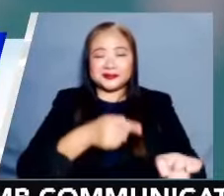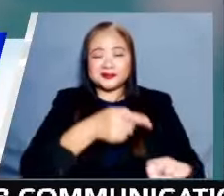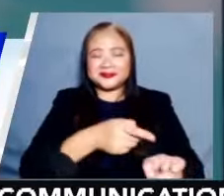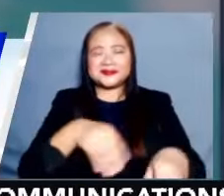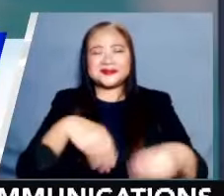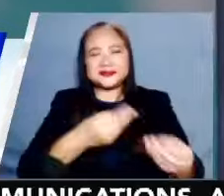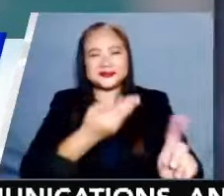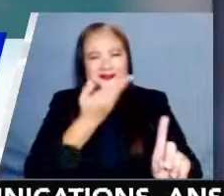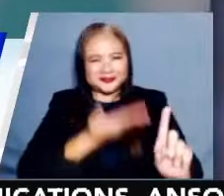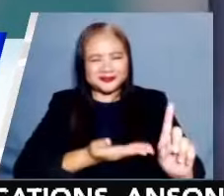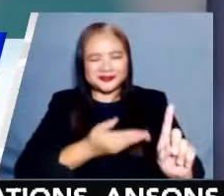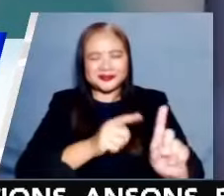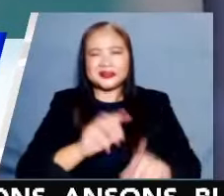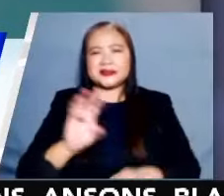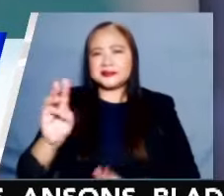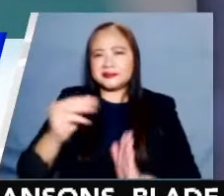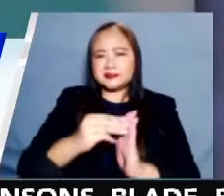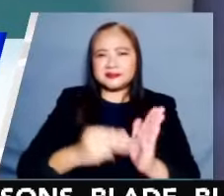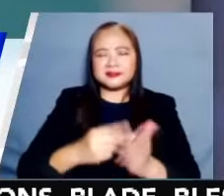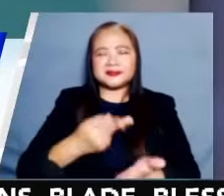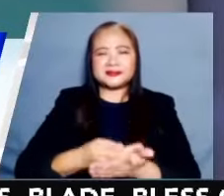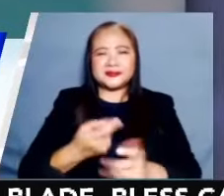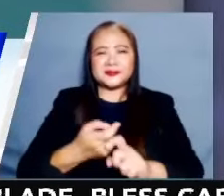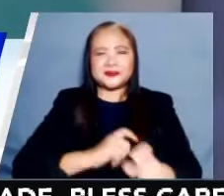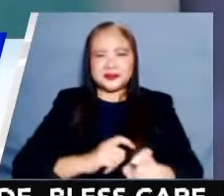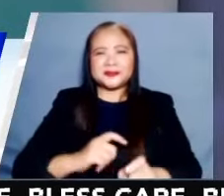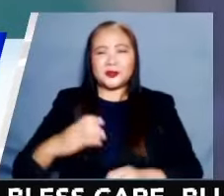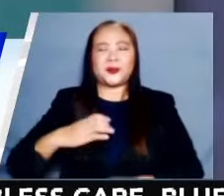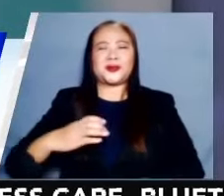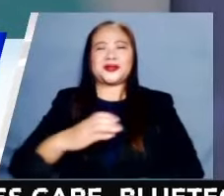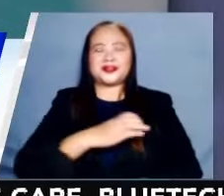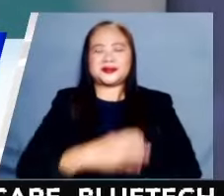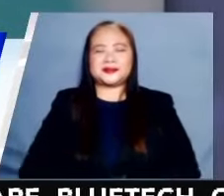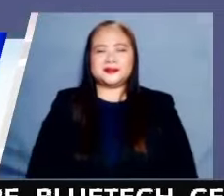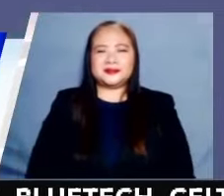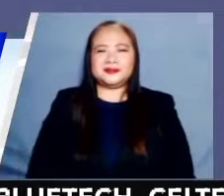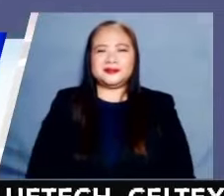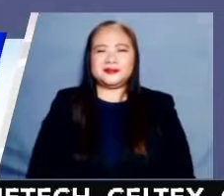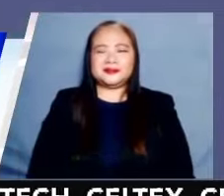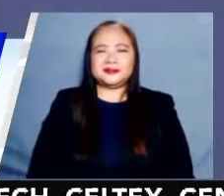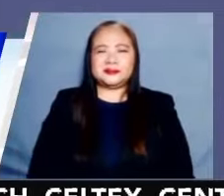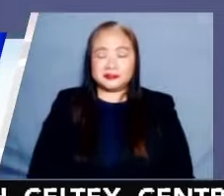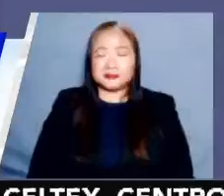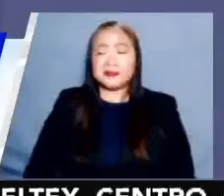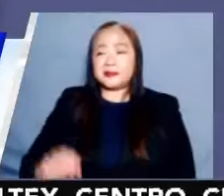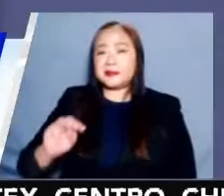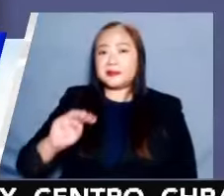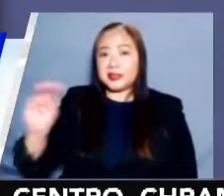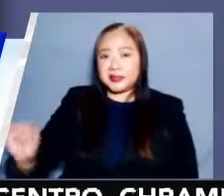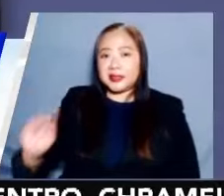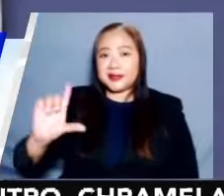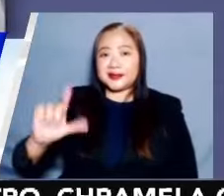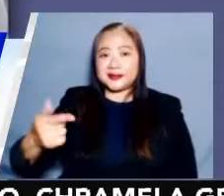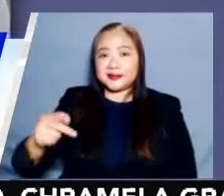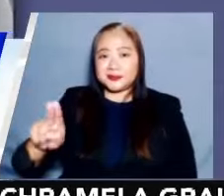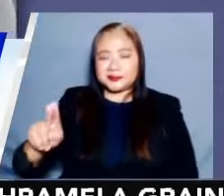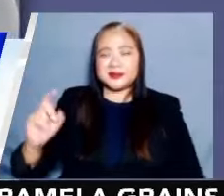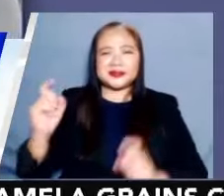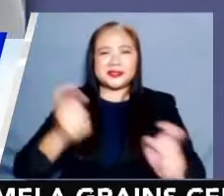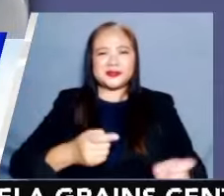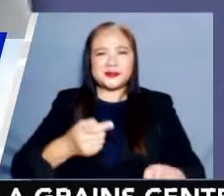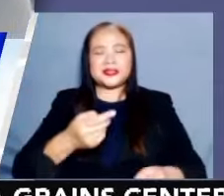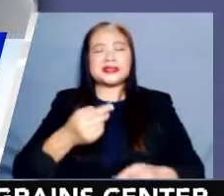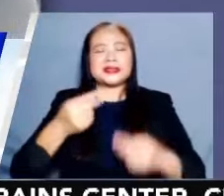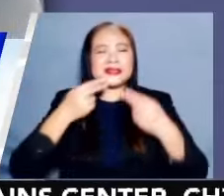6 million pesos mula sa Kamara. Bukod dito, inihahanda ng Manila Local Government na bigyan ng Heroes Parade si